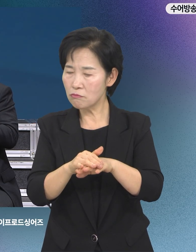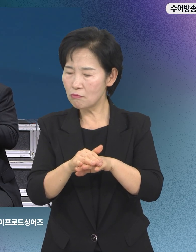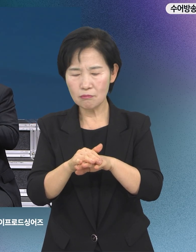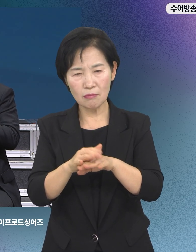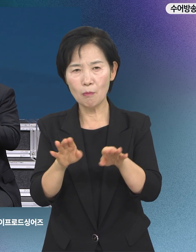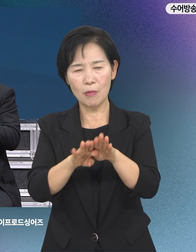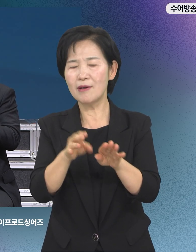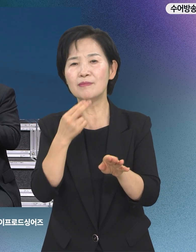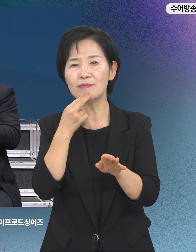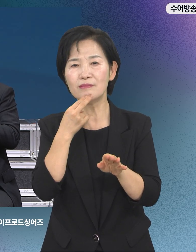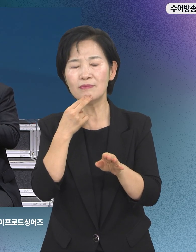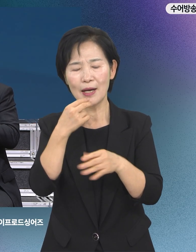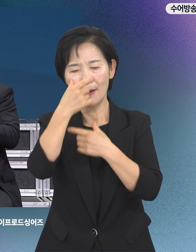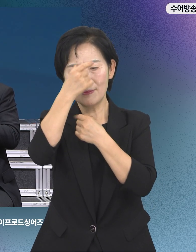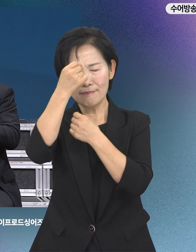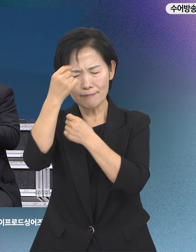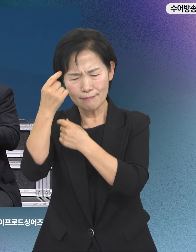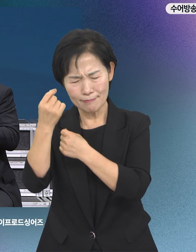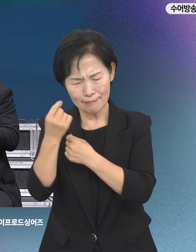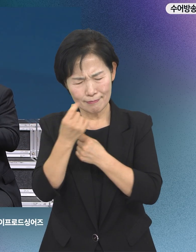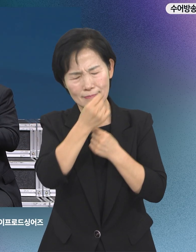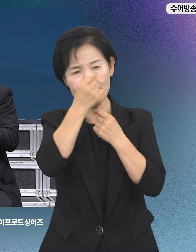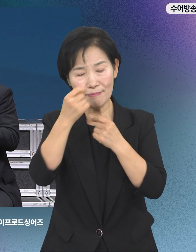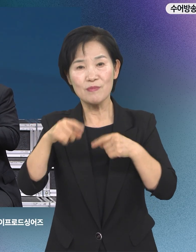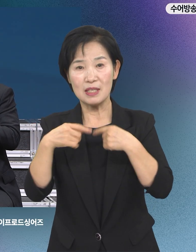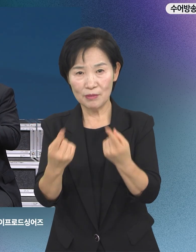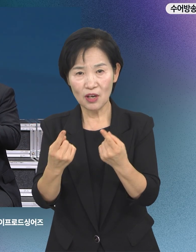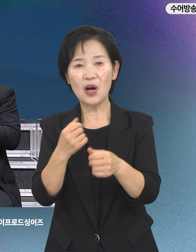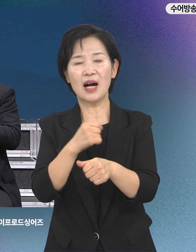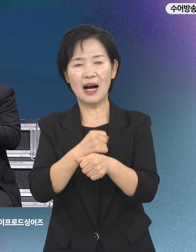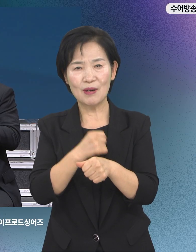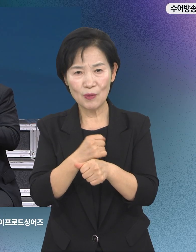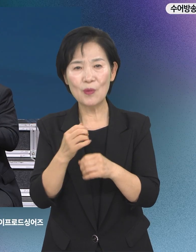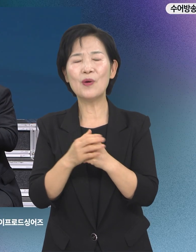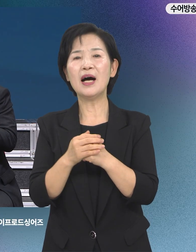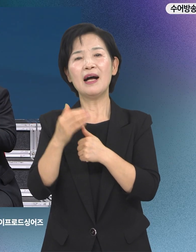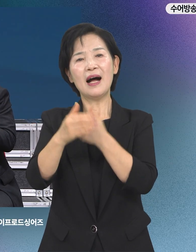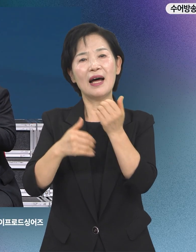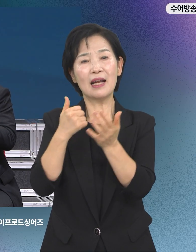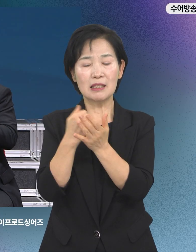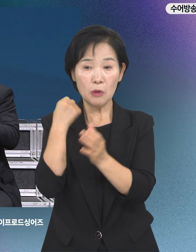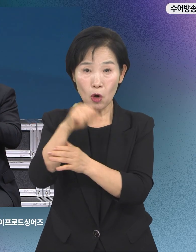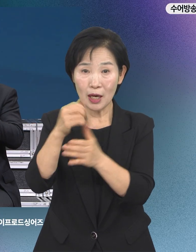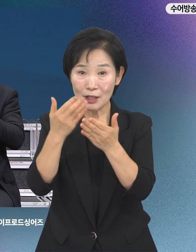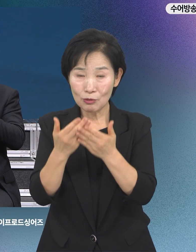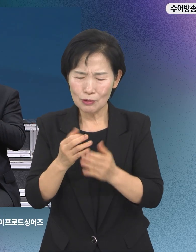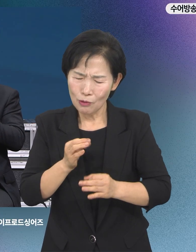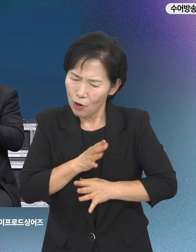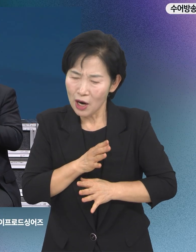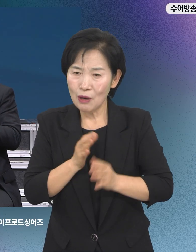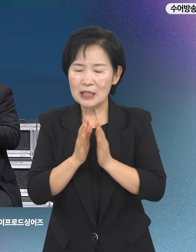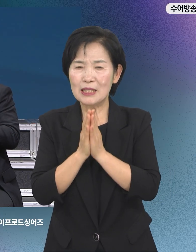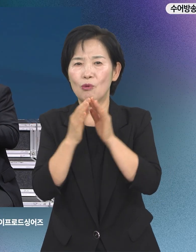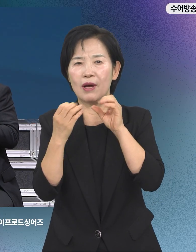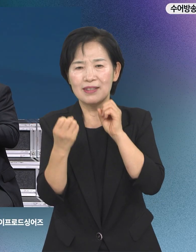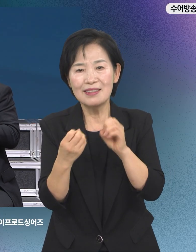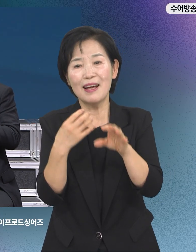올 출석하면서 하나님께서 허락하신 놀라운 기도의 응답을 경험하고 있습니다.